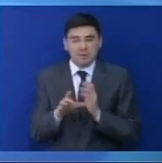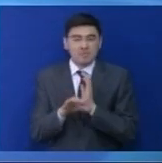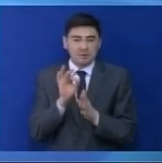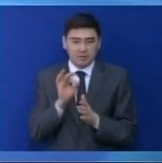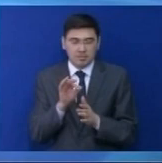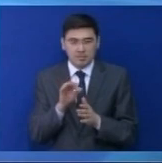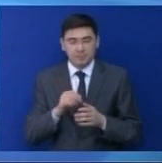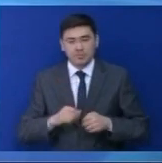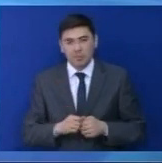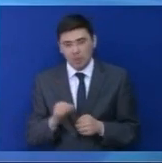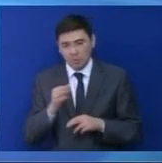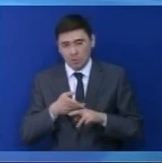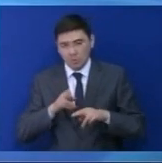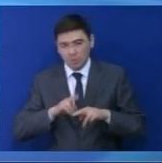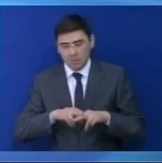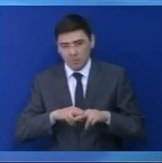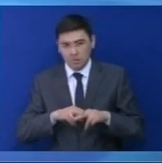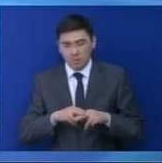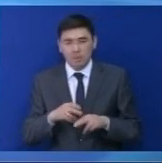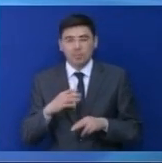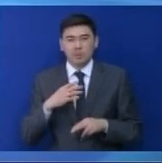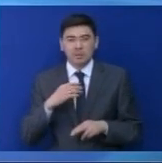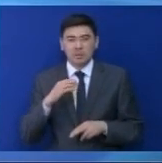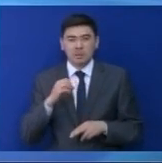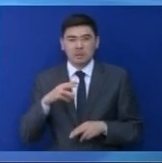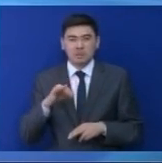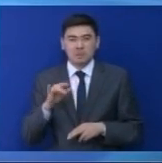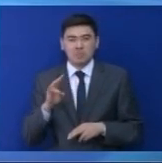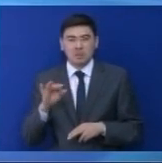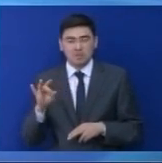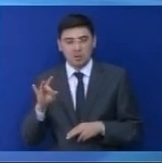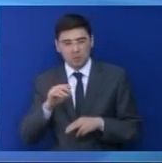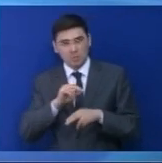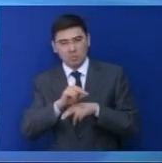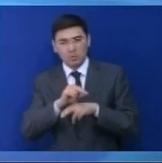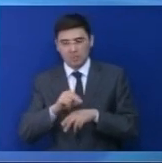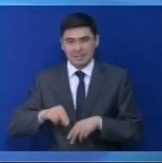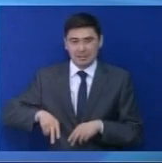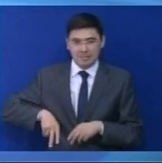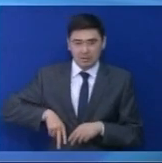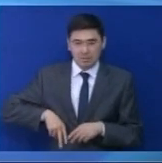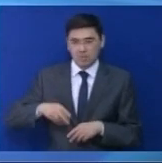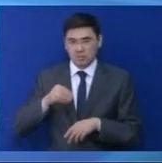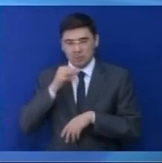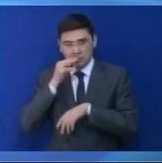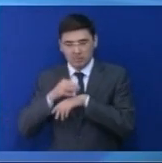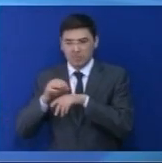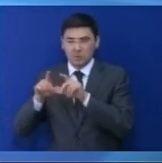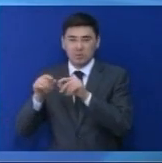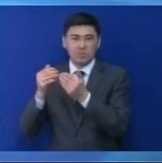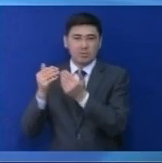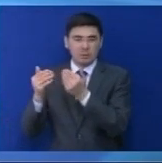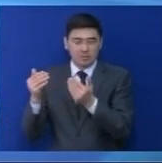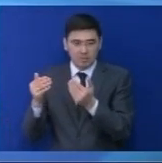Об этом и многом другом шла речь во время обучающего семинара с участием директоров школ и ответственных лиц городских учебных заведений